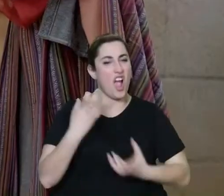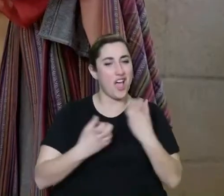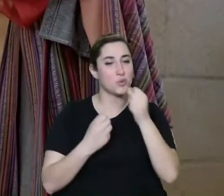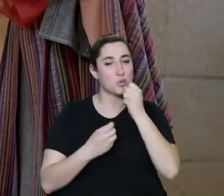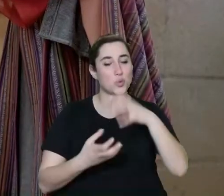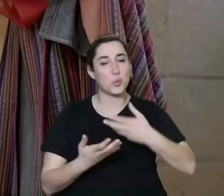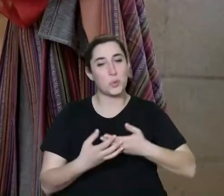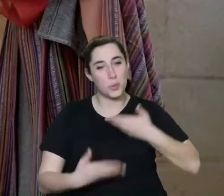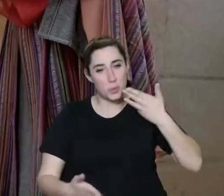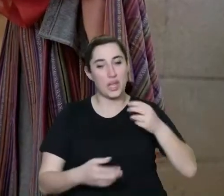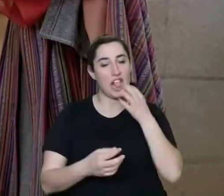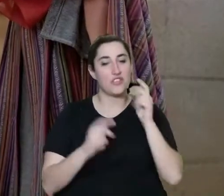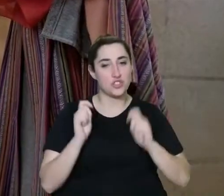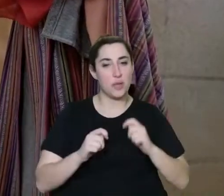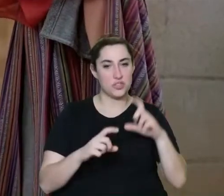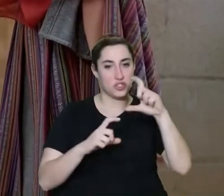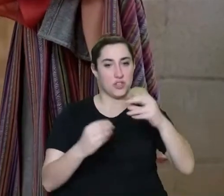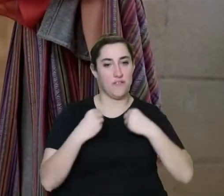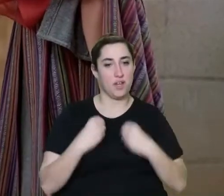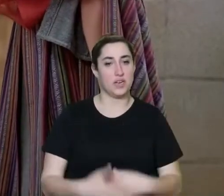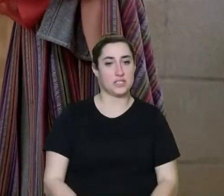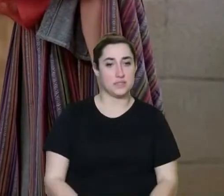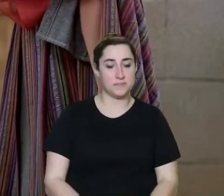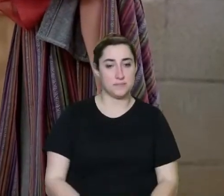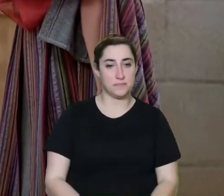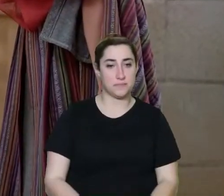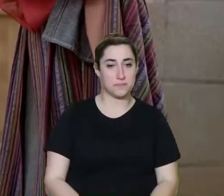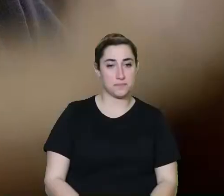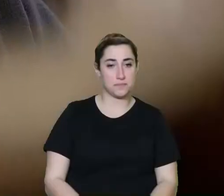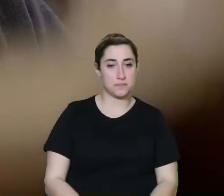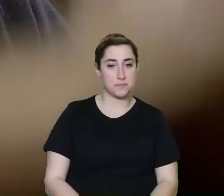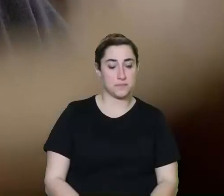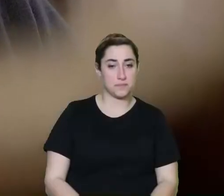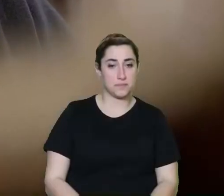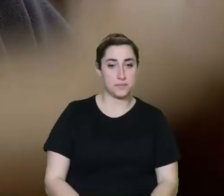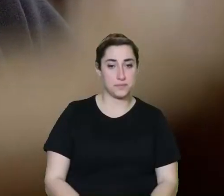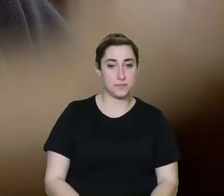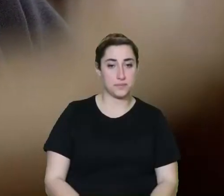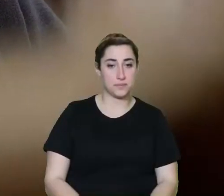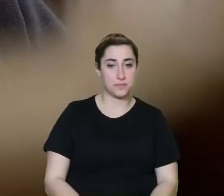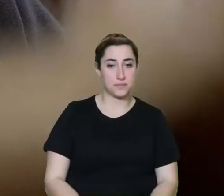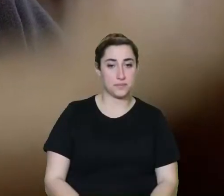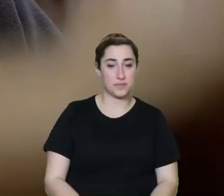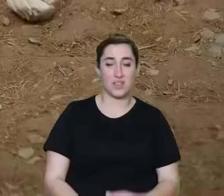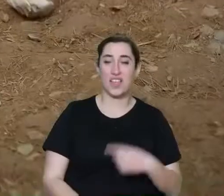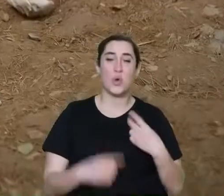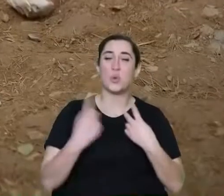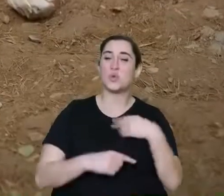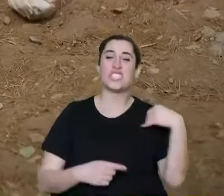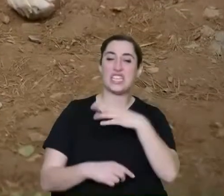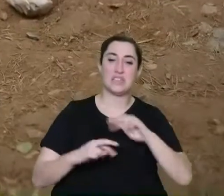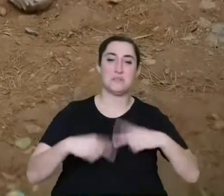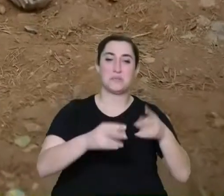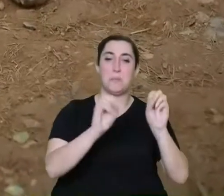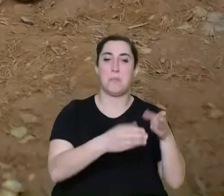öz sularıyla bir ilaç ediverdi. Koydu şişeye. Şeyh kederle Karabaş'a döndü. Yerine de bunu bıraktı, çekip